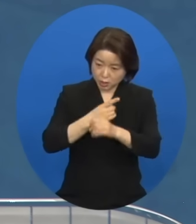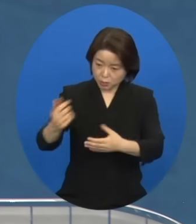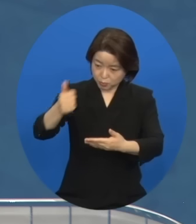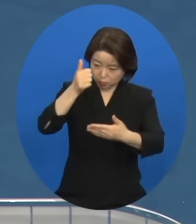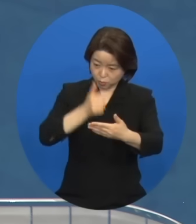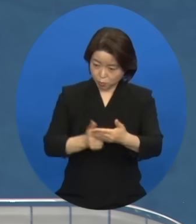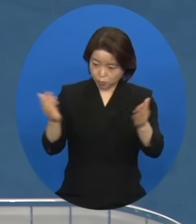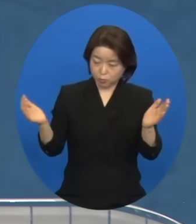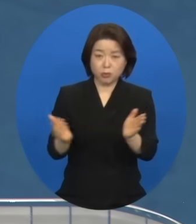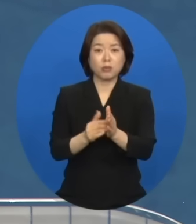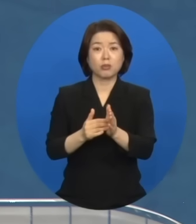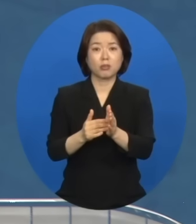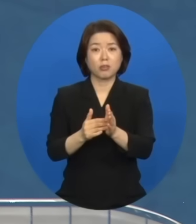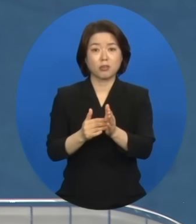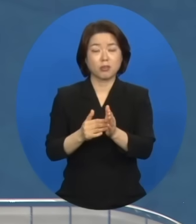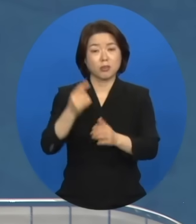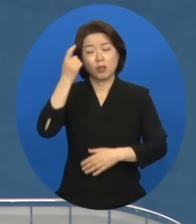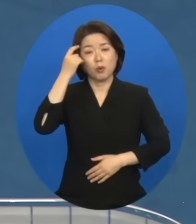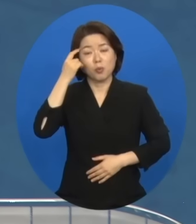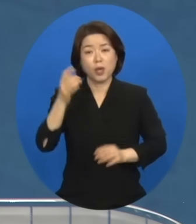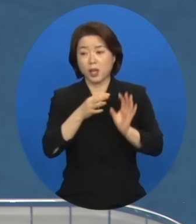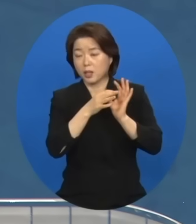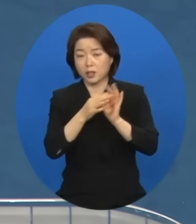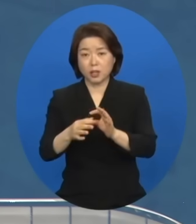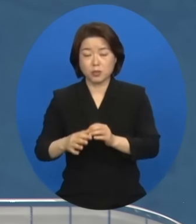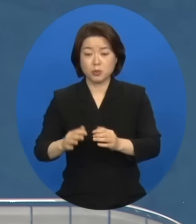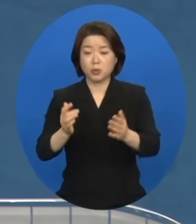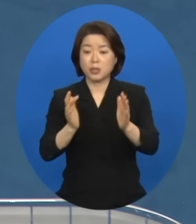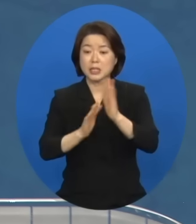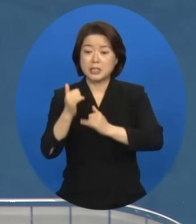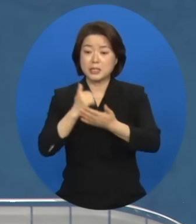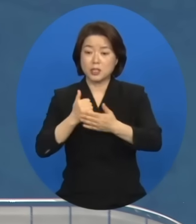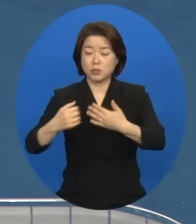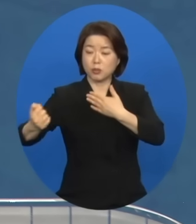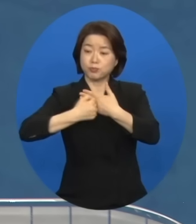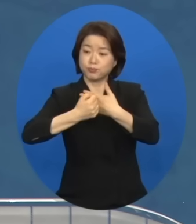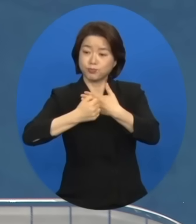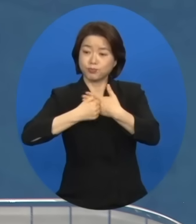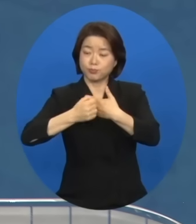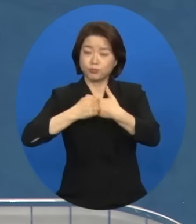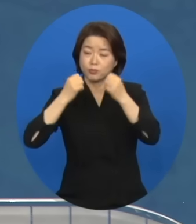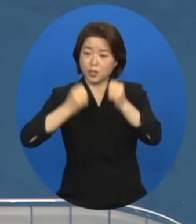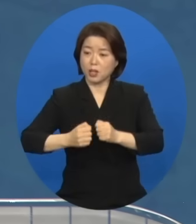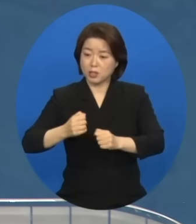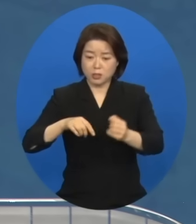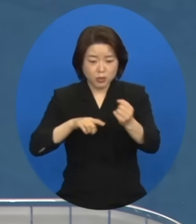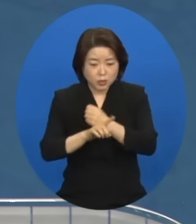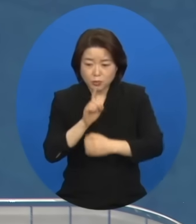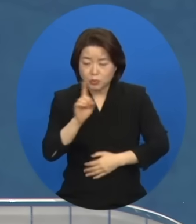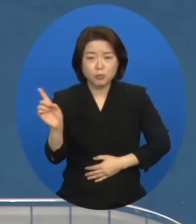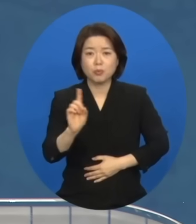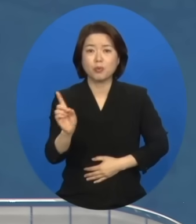영접했는데 그런데 왜 예수님은 문을 두드리고 계시다는 말씀입니까?